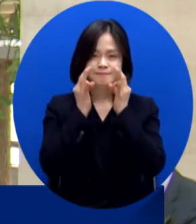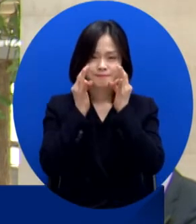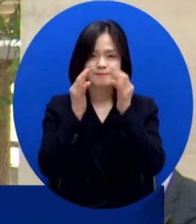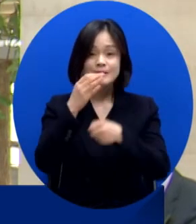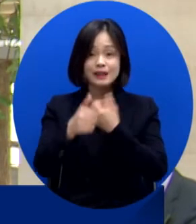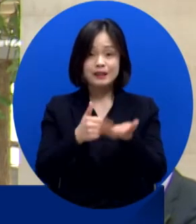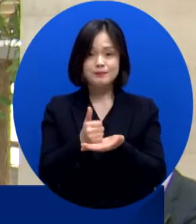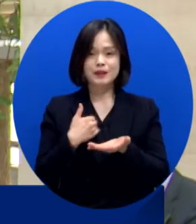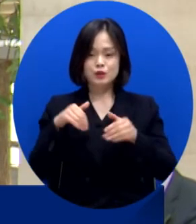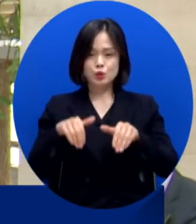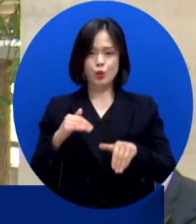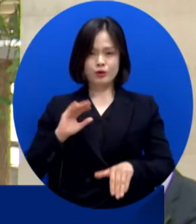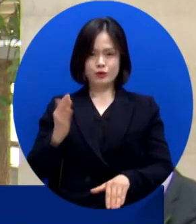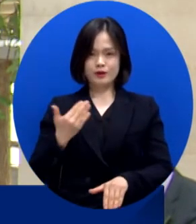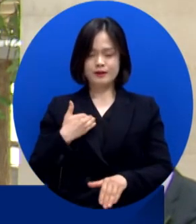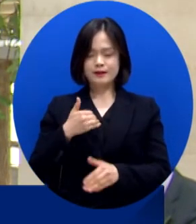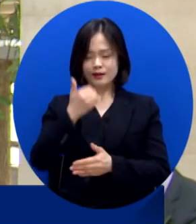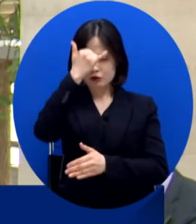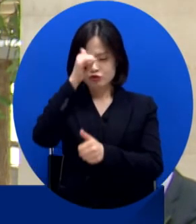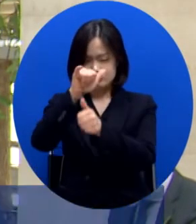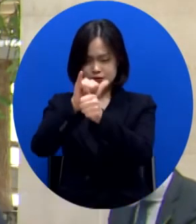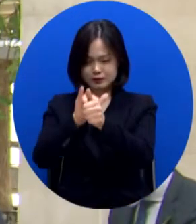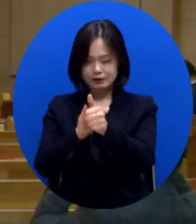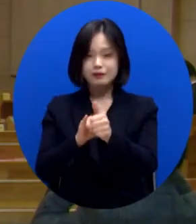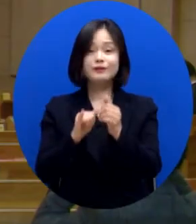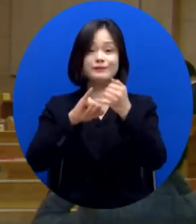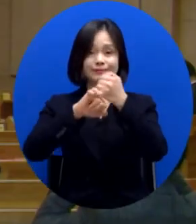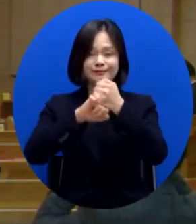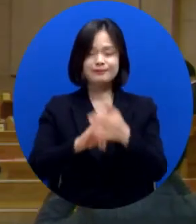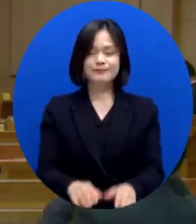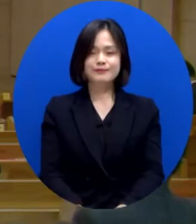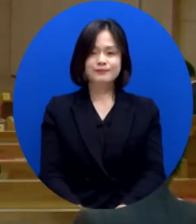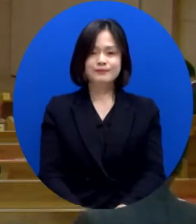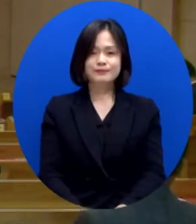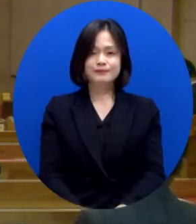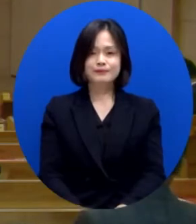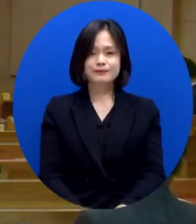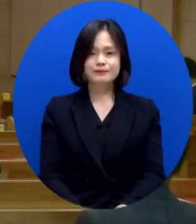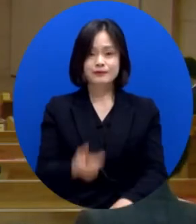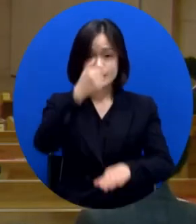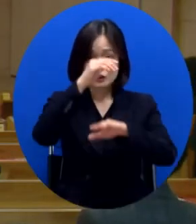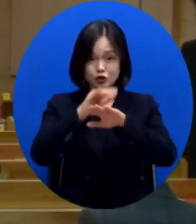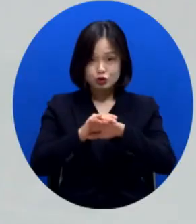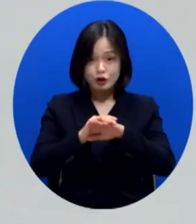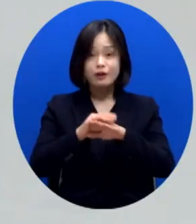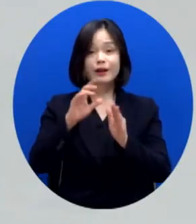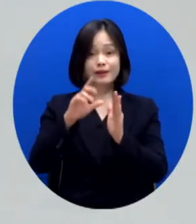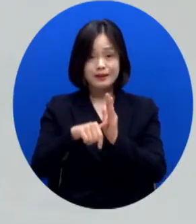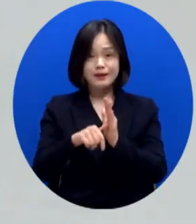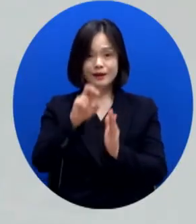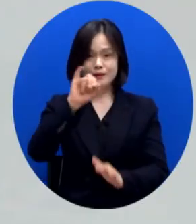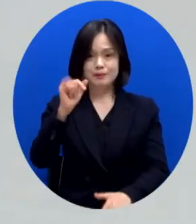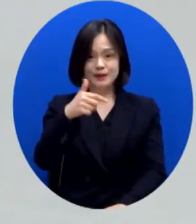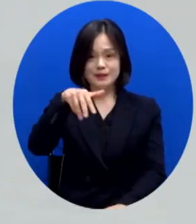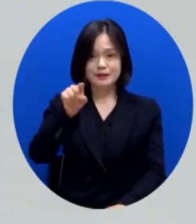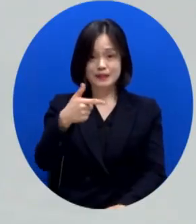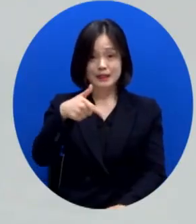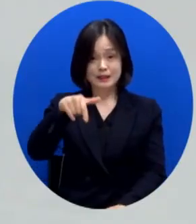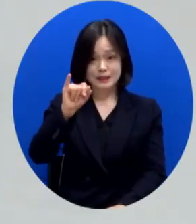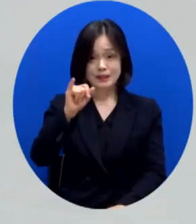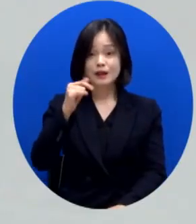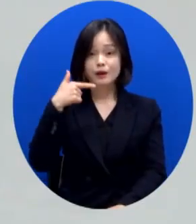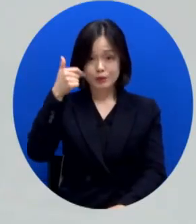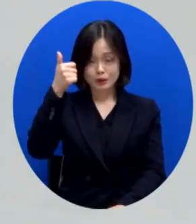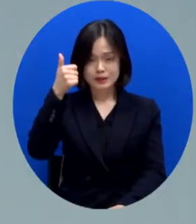종으로 열심히 충성 되게 생겼습니다 일일 수련회 에선 예수인교회 민찬기 목사 와 주다